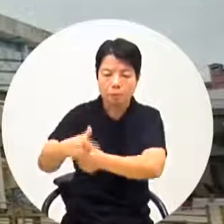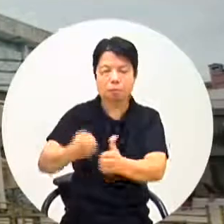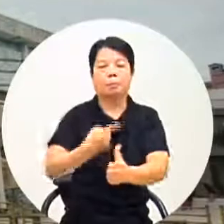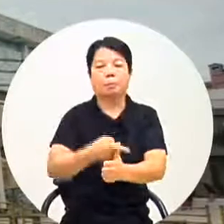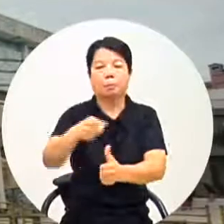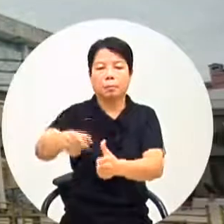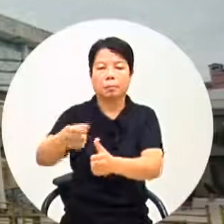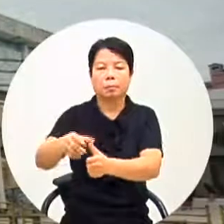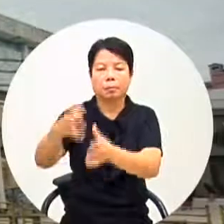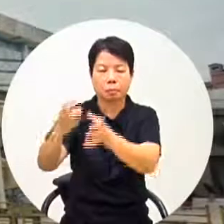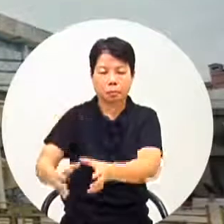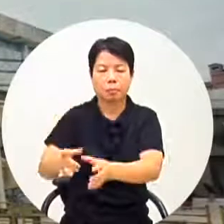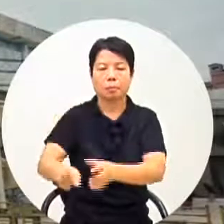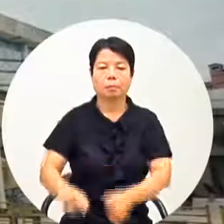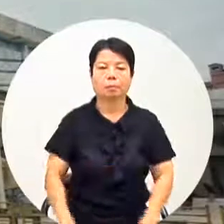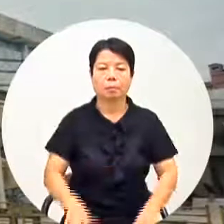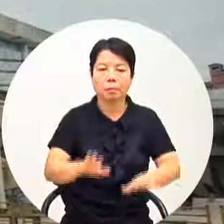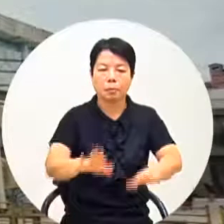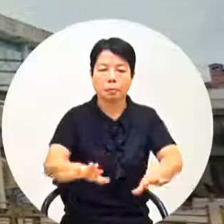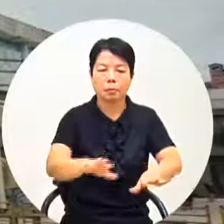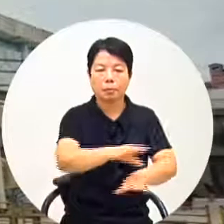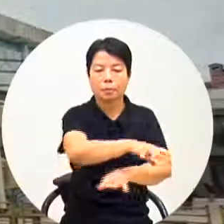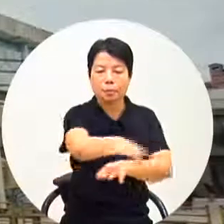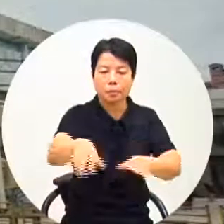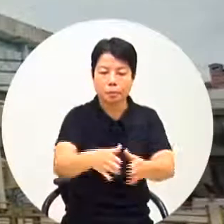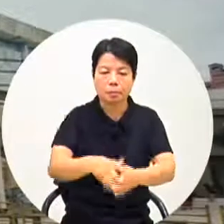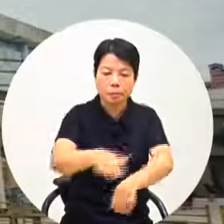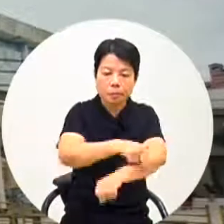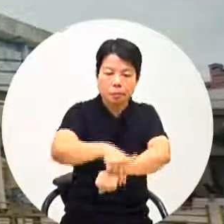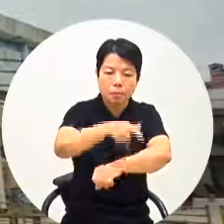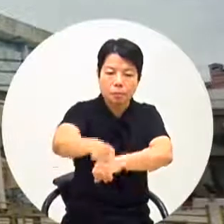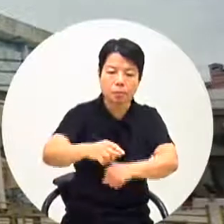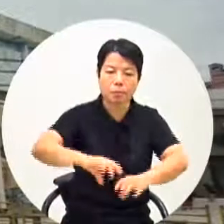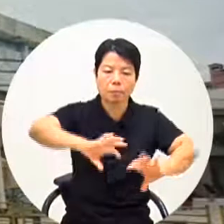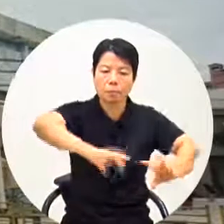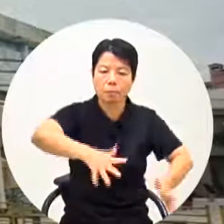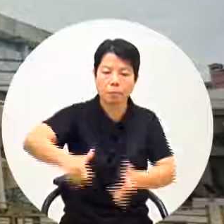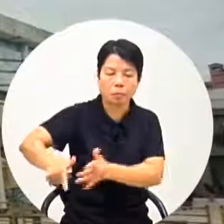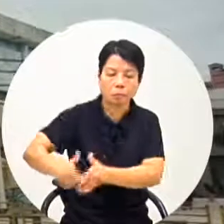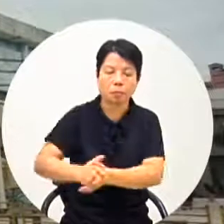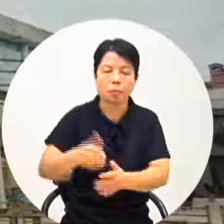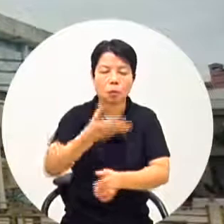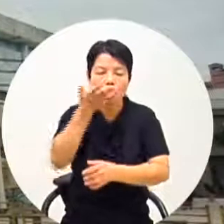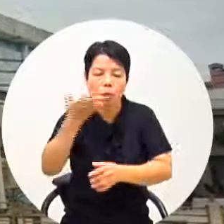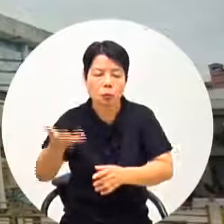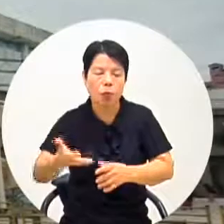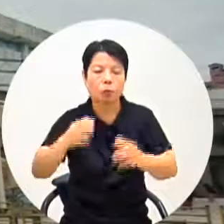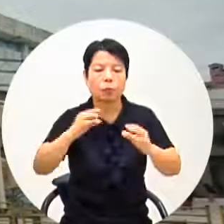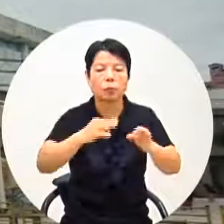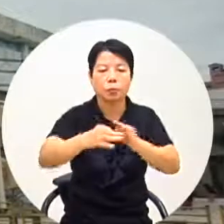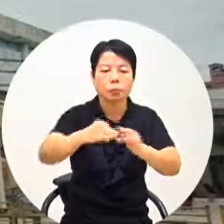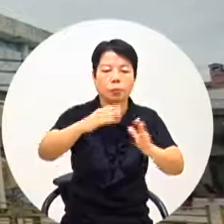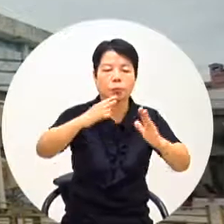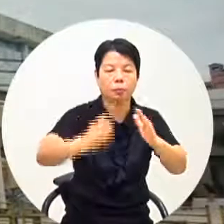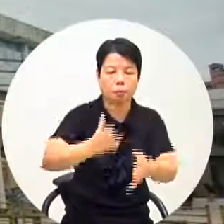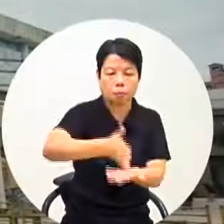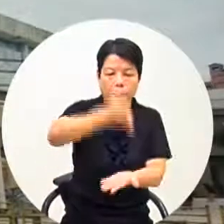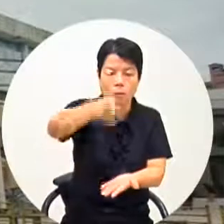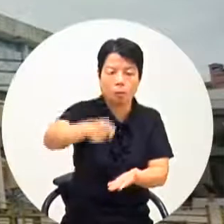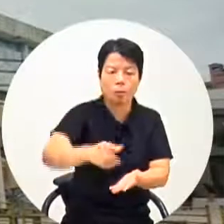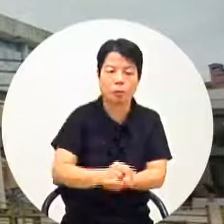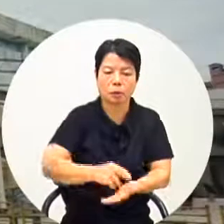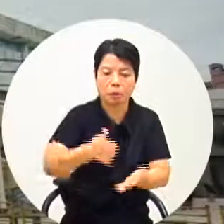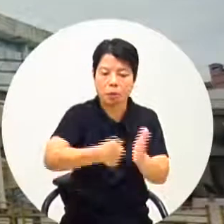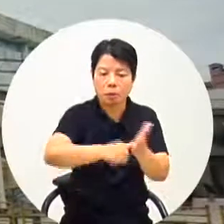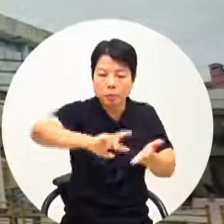因此呢，他们现在刻在各正在规划为国际青年旅馆局特色创意的旅店。那目前呢已经变更完毕，因此希望